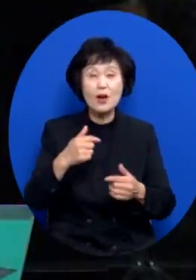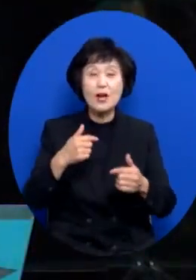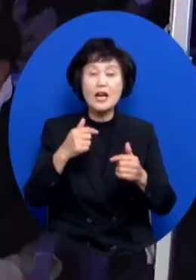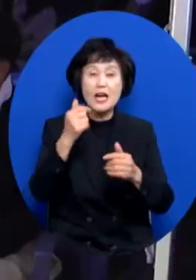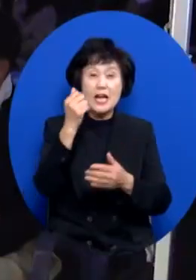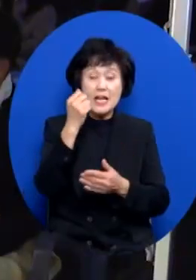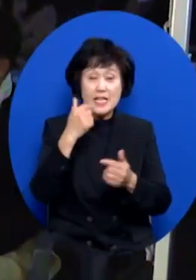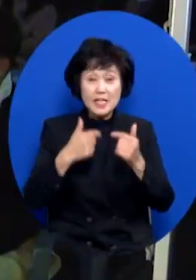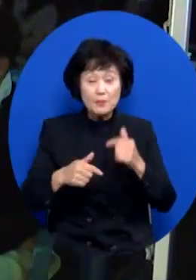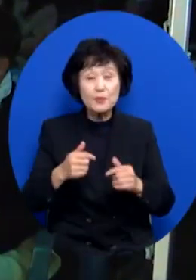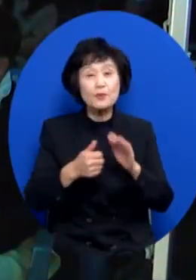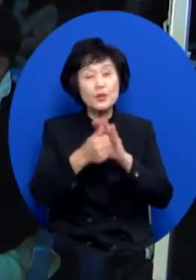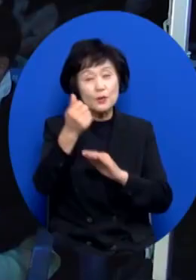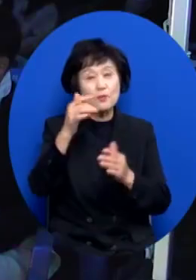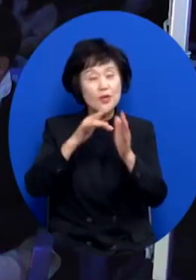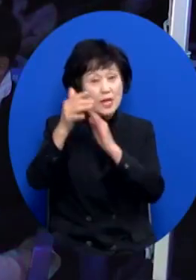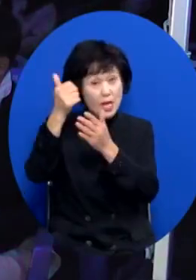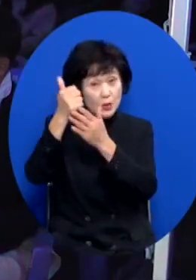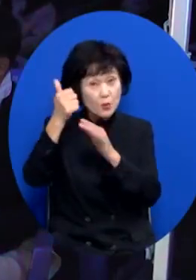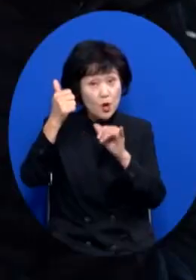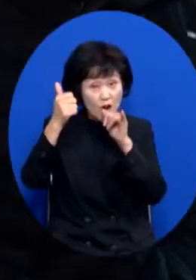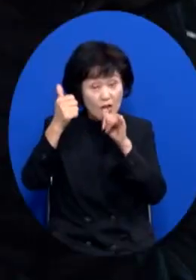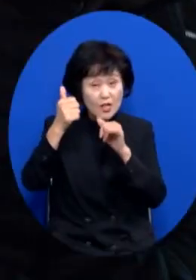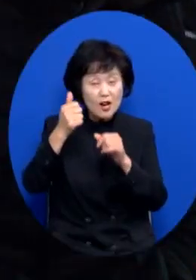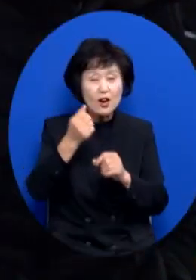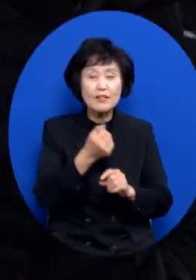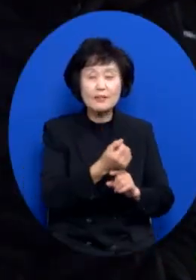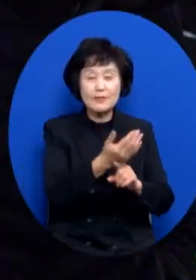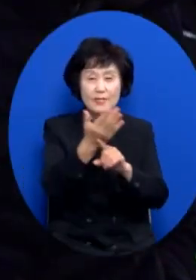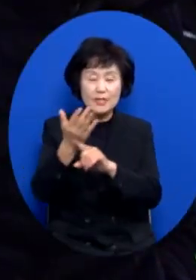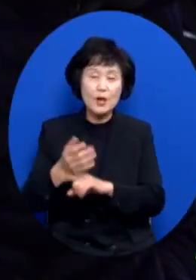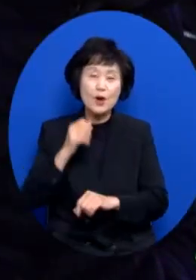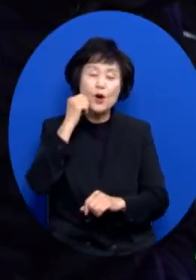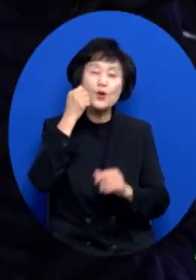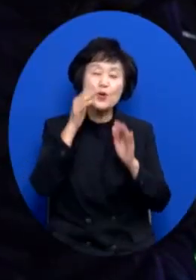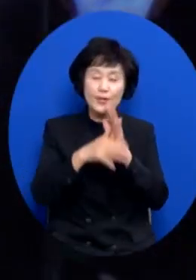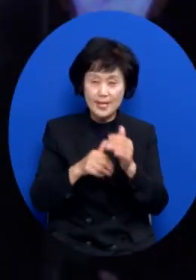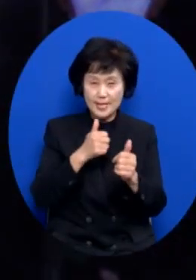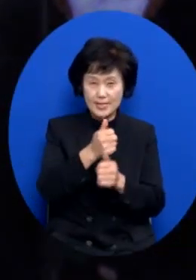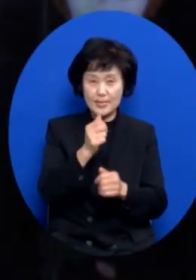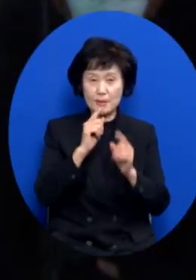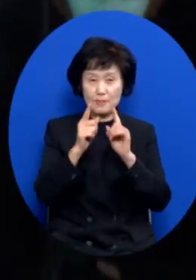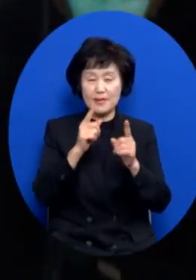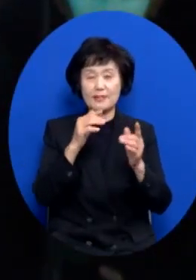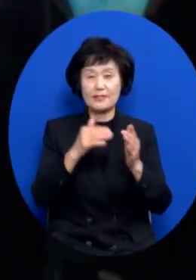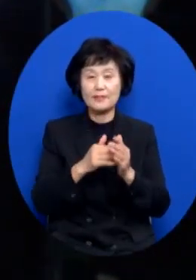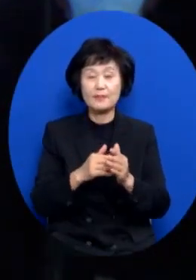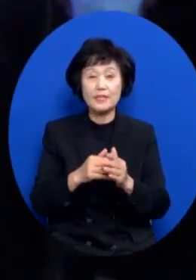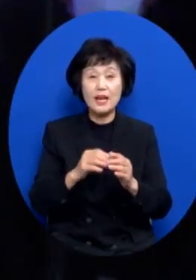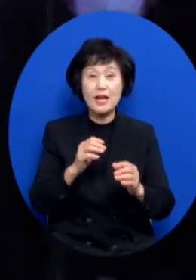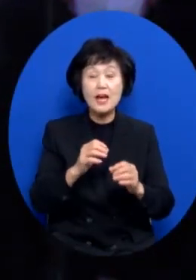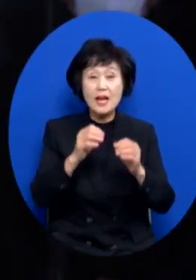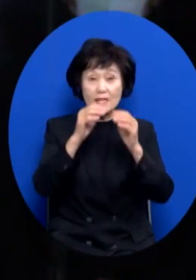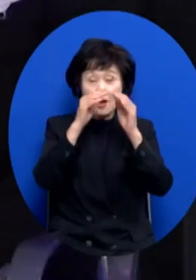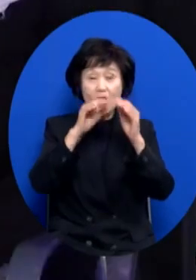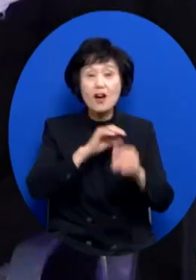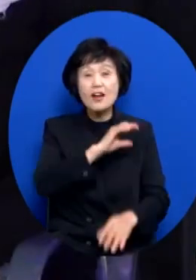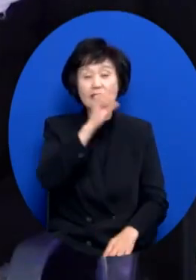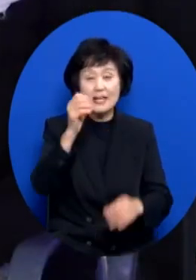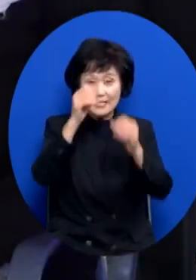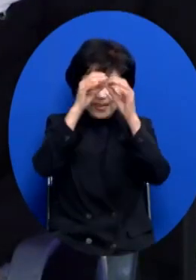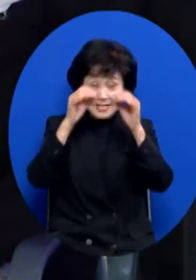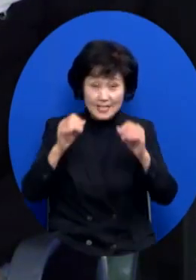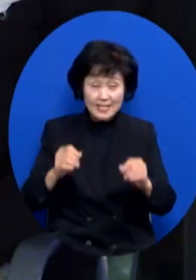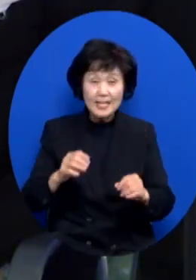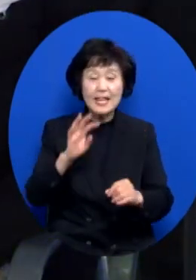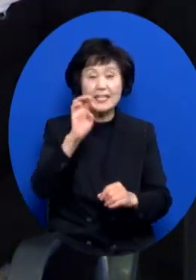예수님께 있다는 사실을 많은 사람에게 전해 어려운 시기를 극복해 가자고 말했습니다. 이어 성탄트리 제작에는 전주시